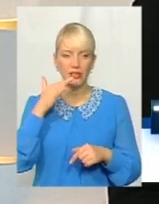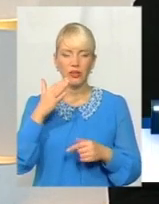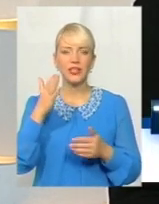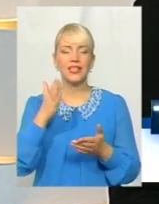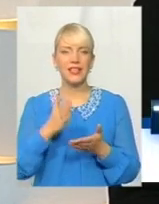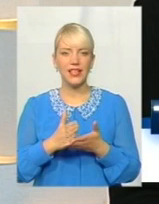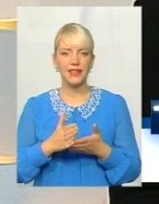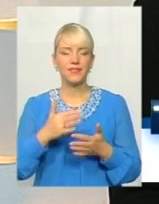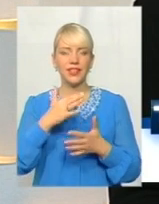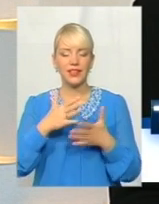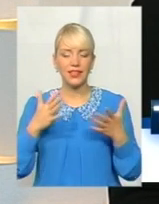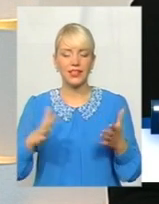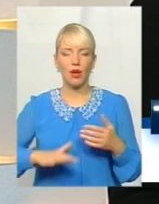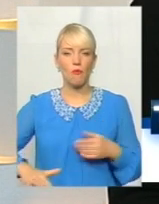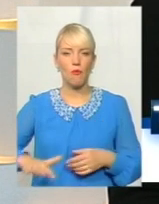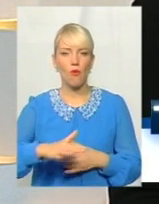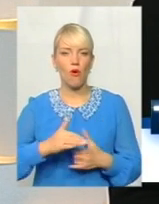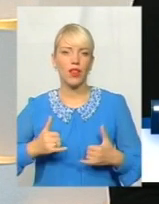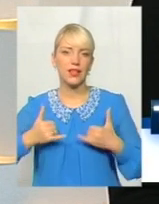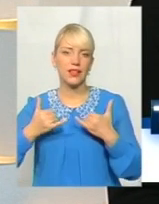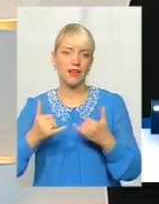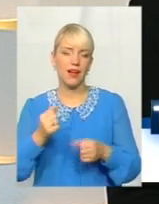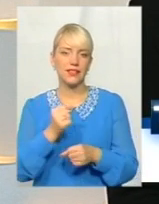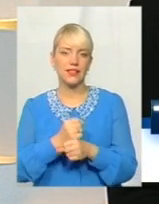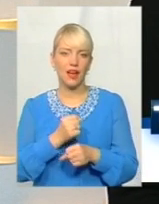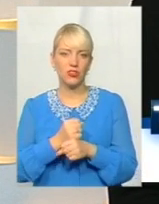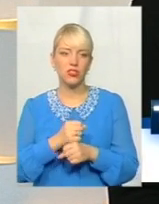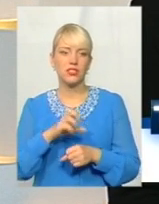є велике поле для діяльності, але